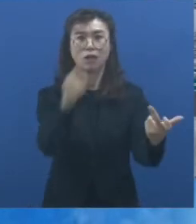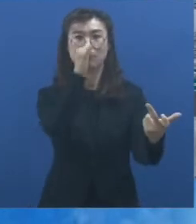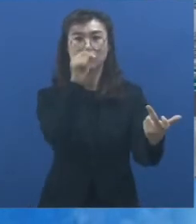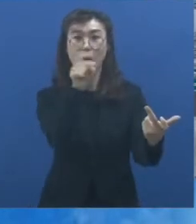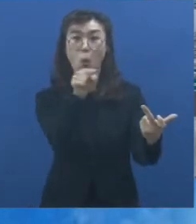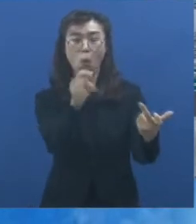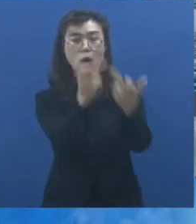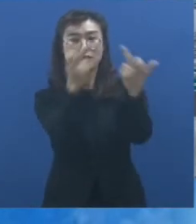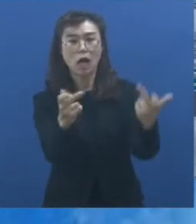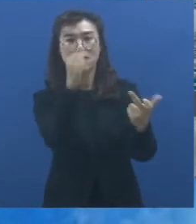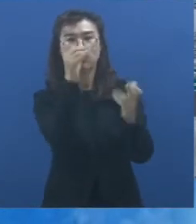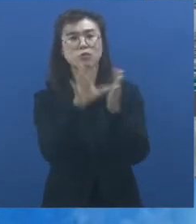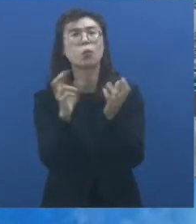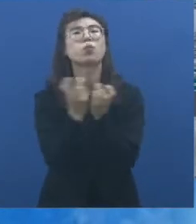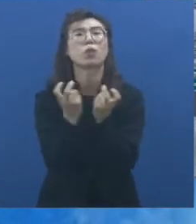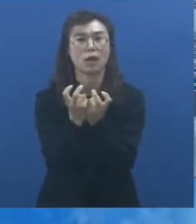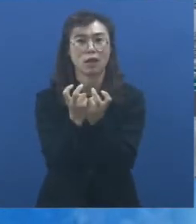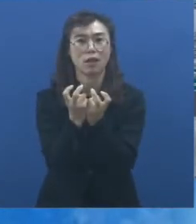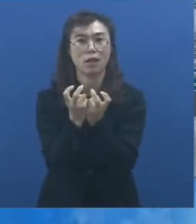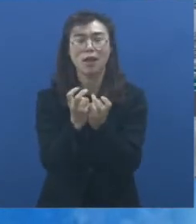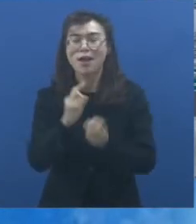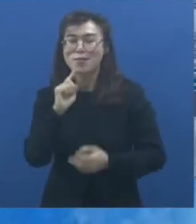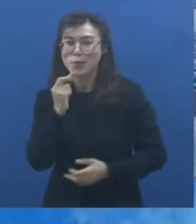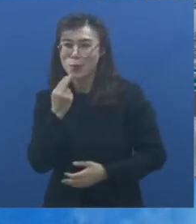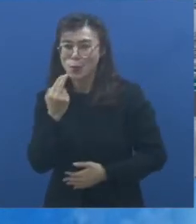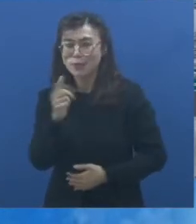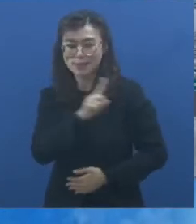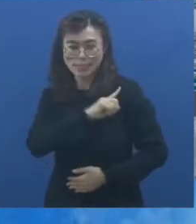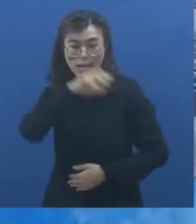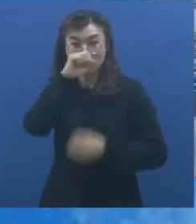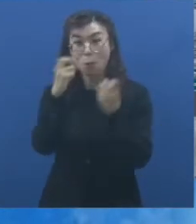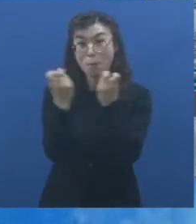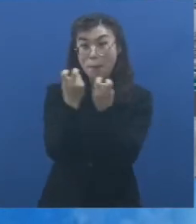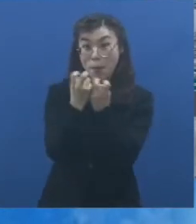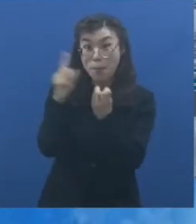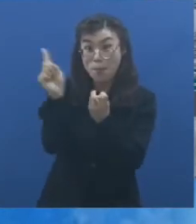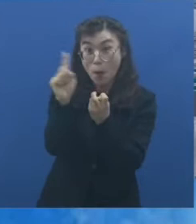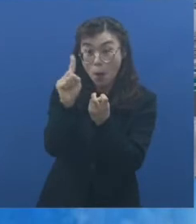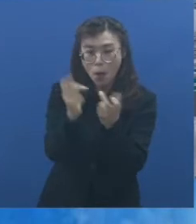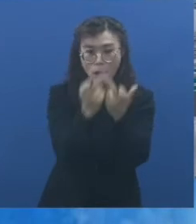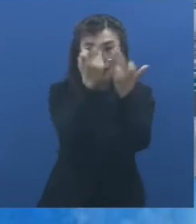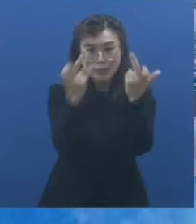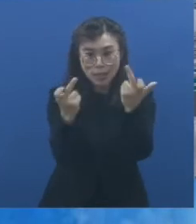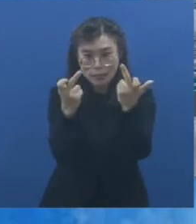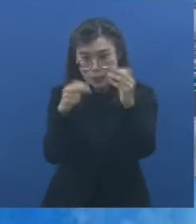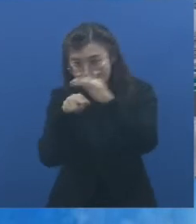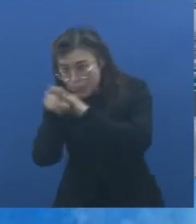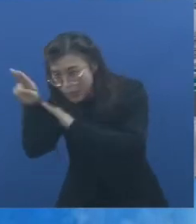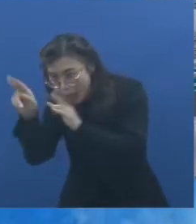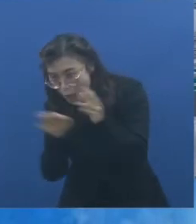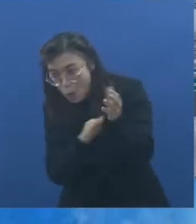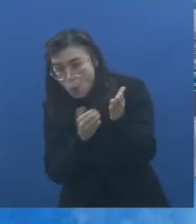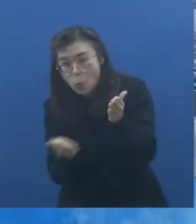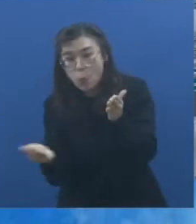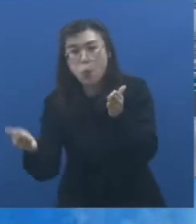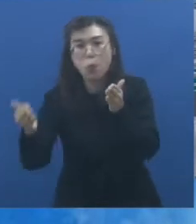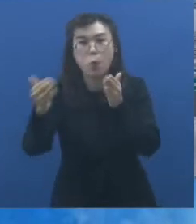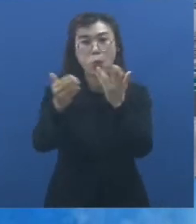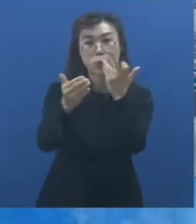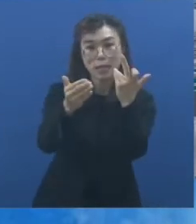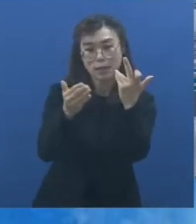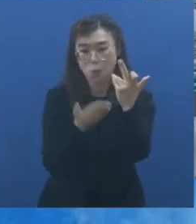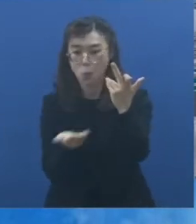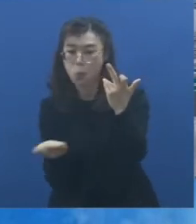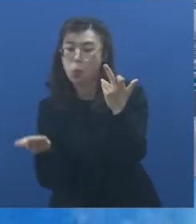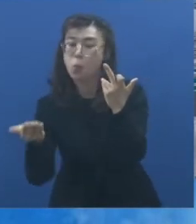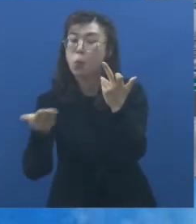해야 될까요 물론 여러분들 축 킬 좋은 방법은 빙산의 피해서 보라 가면 되요 그런데도 지 피해갈 수가